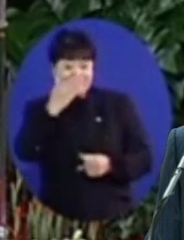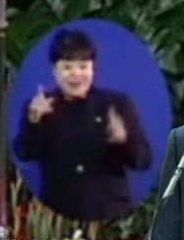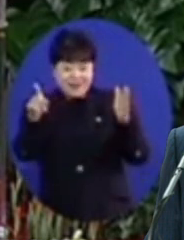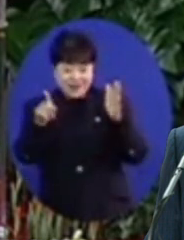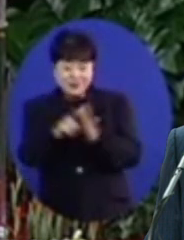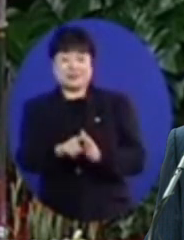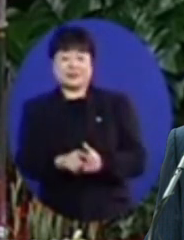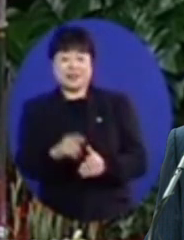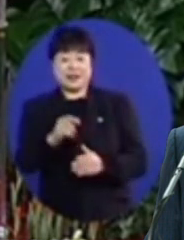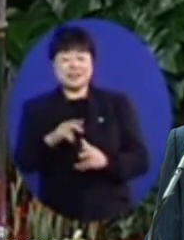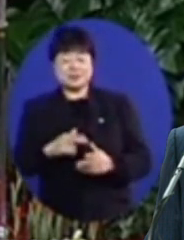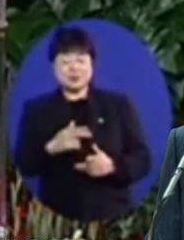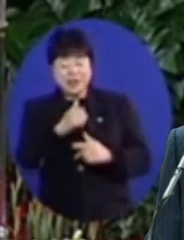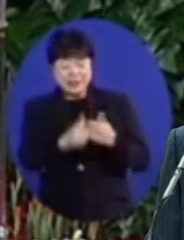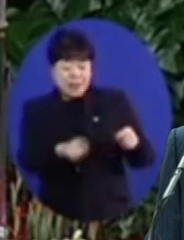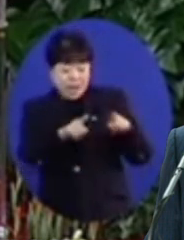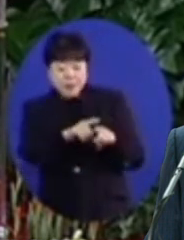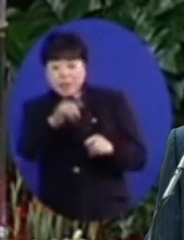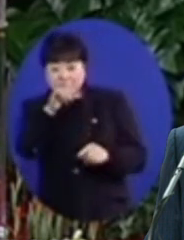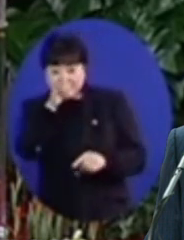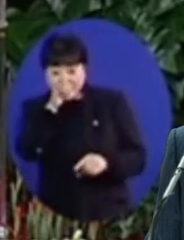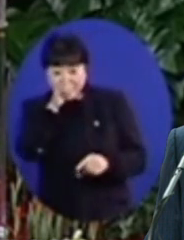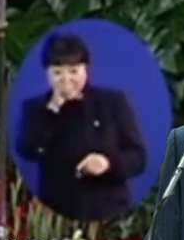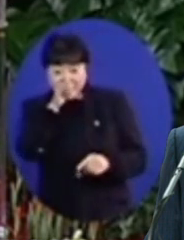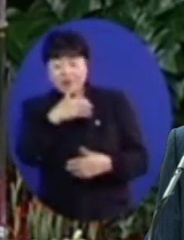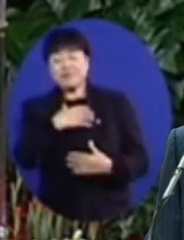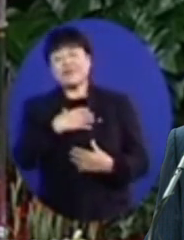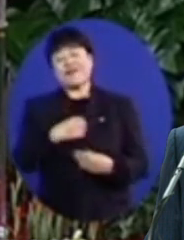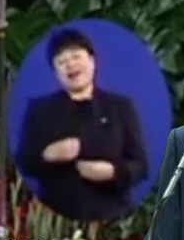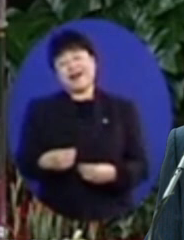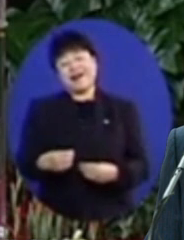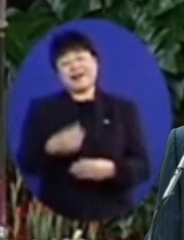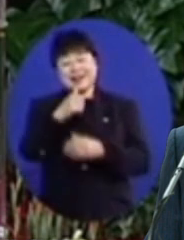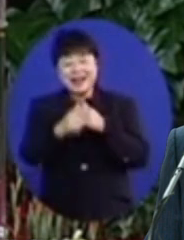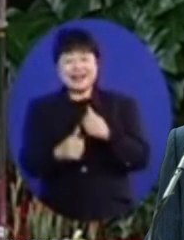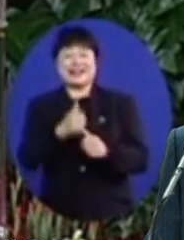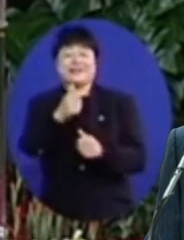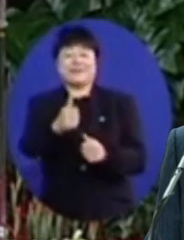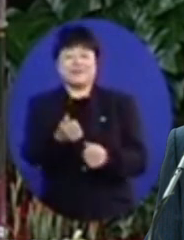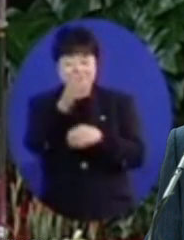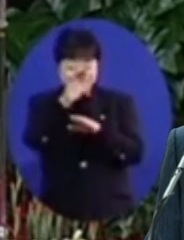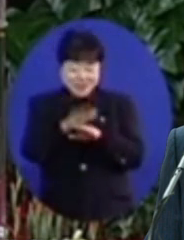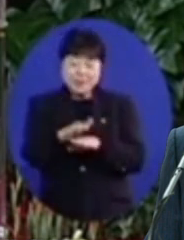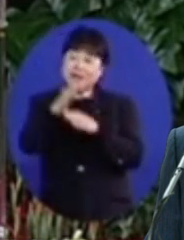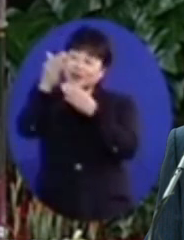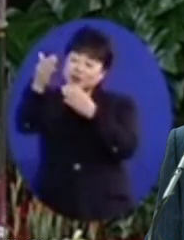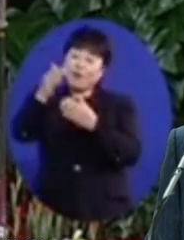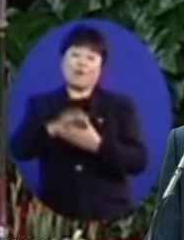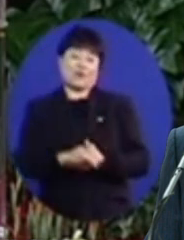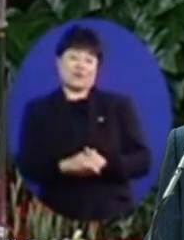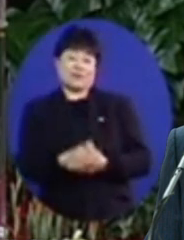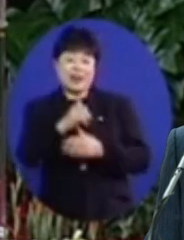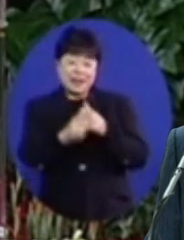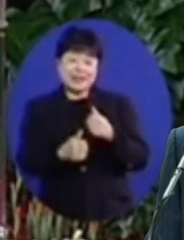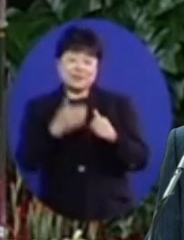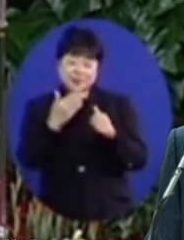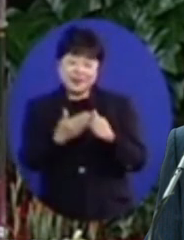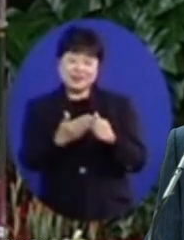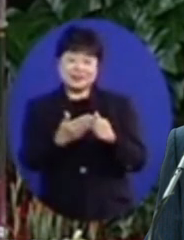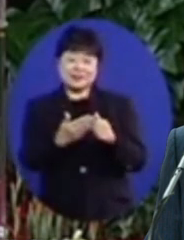지금도 하나님이 함께 계시기 때문에 나는 평안하게 하나님 교회에서 예배를 드릴 수가 있는 것이 하나님께서